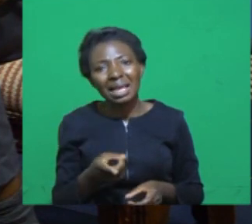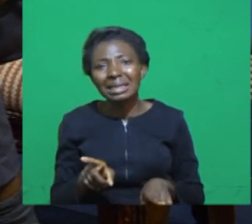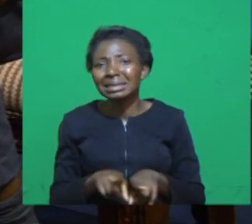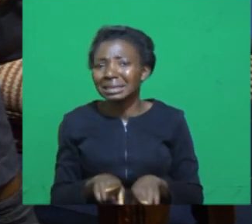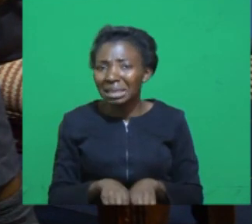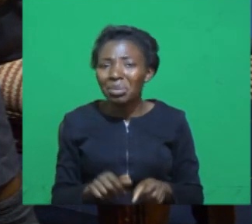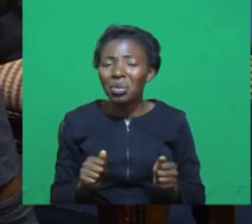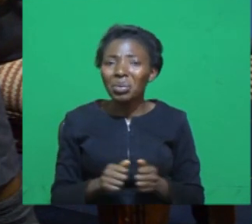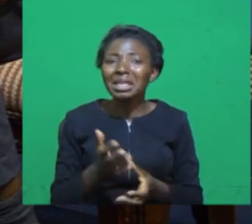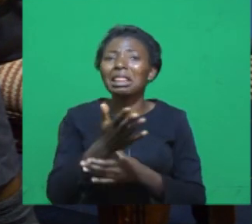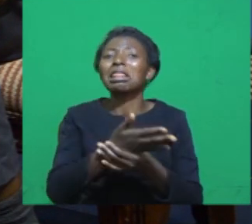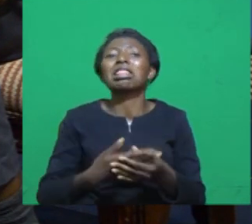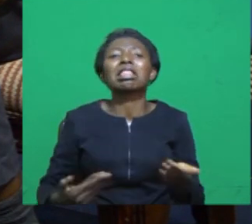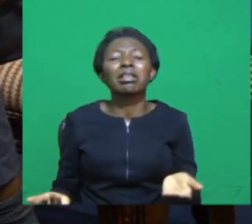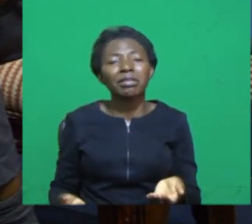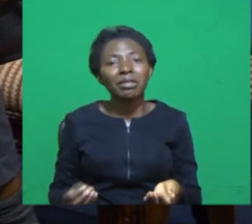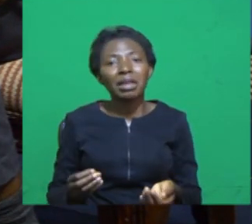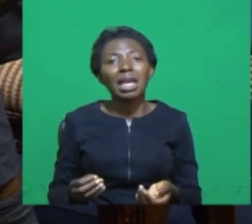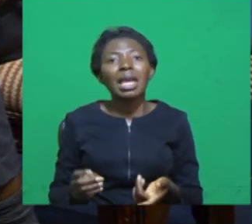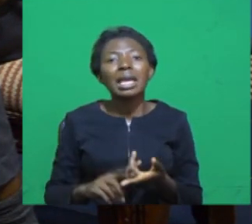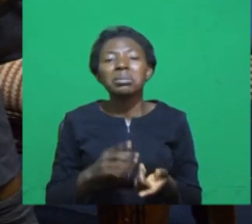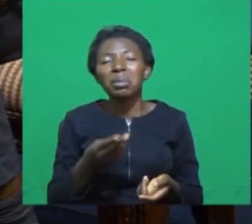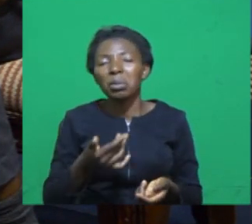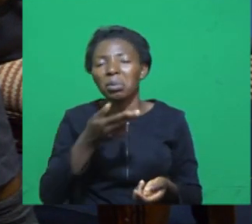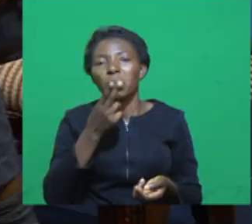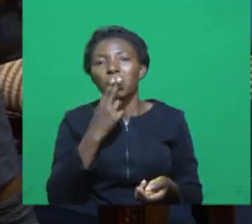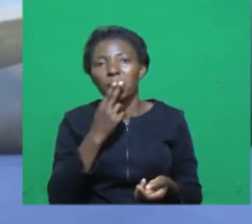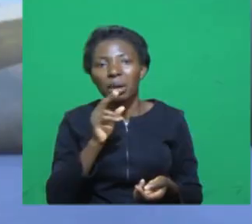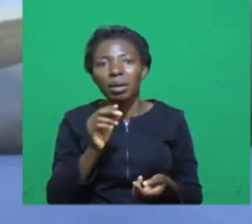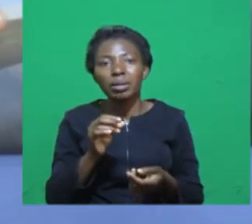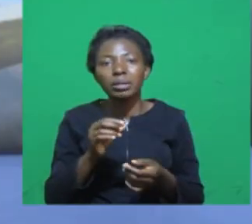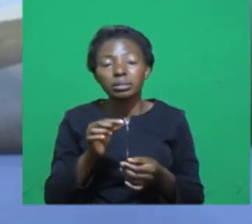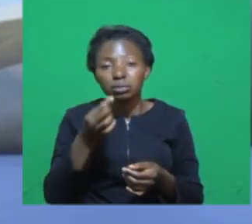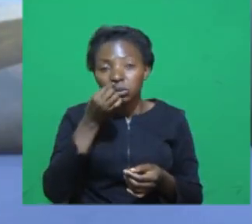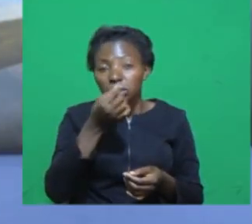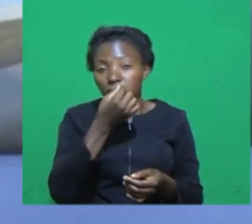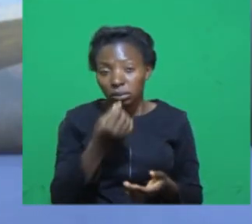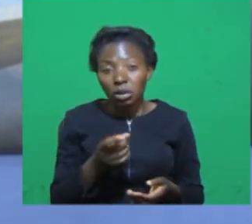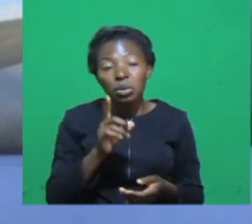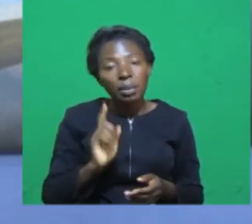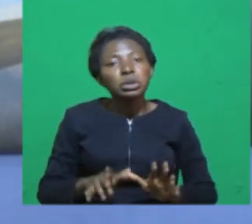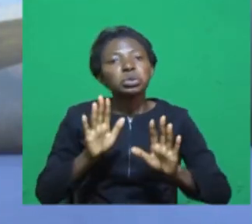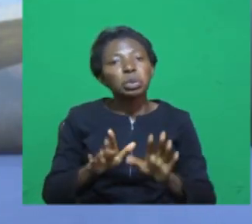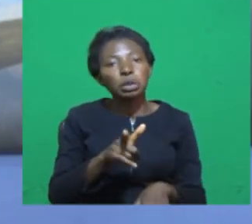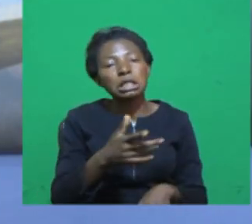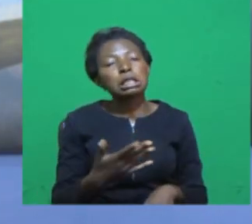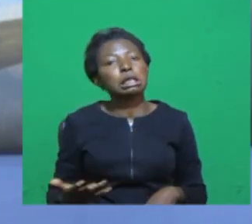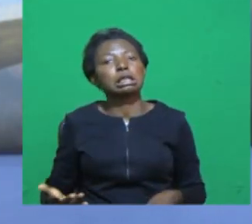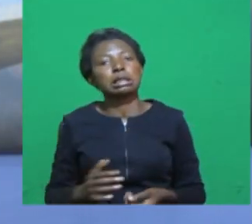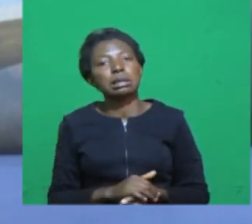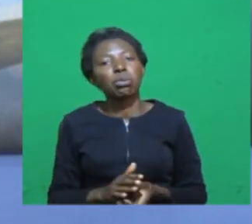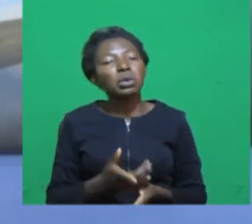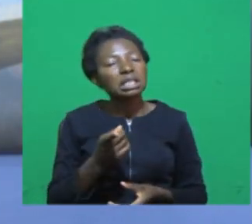nemabhinya-bhinya nevanhu vanoputa mbanje. Ndozvikunzi nebhaibheri avoida. Okay. Uri mwana